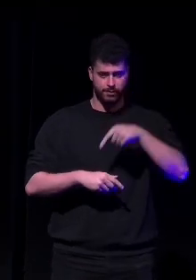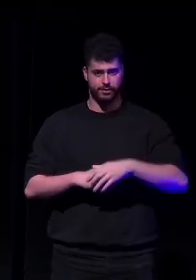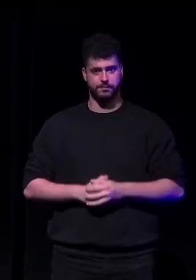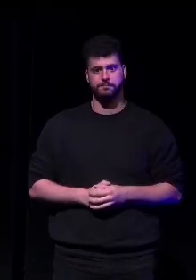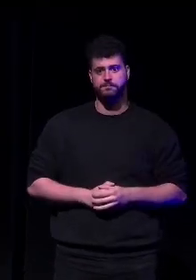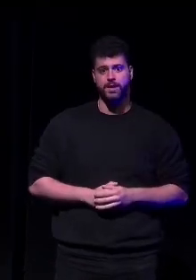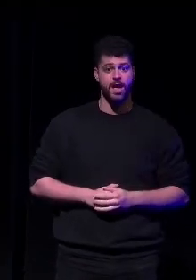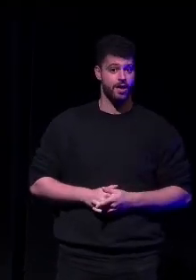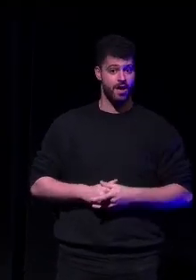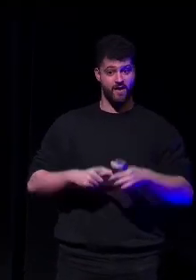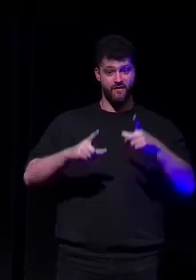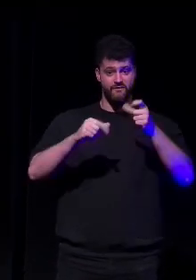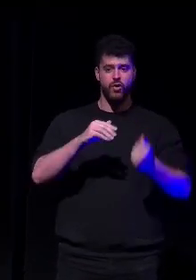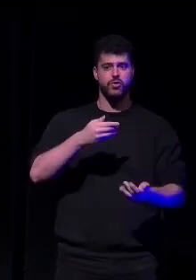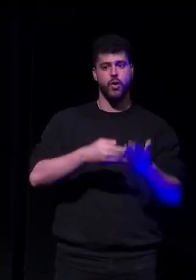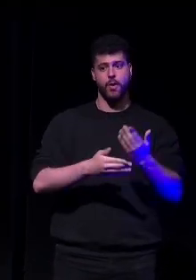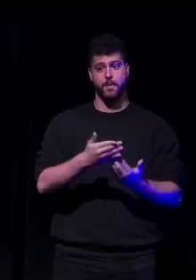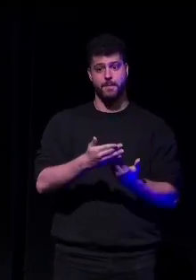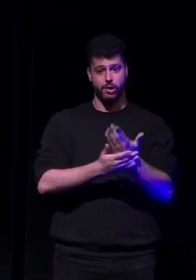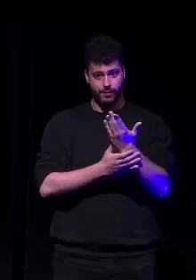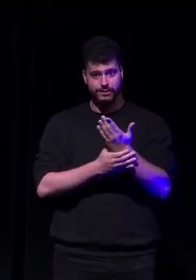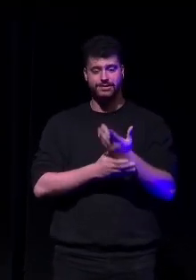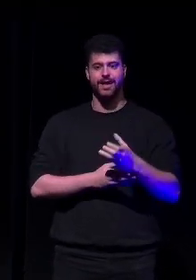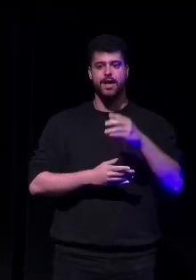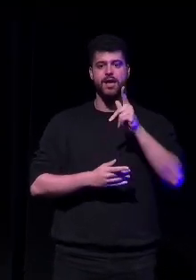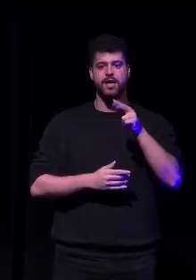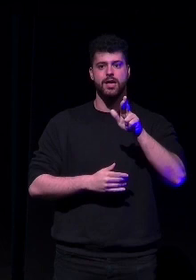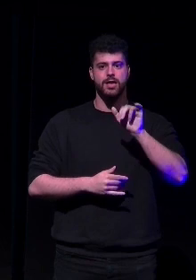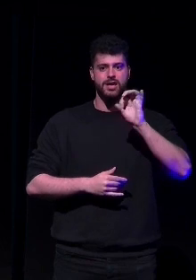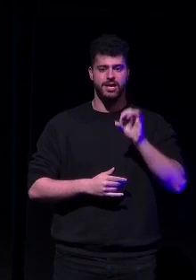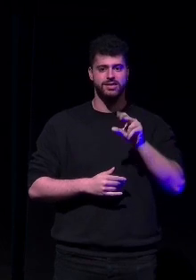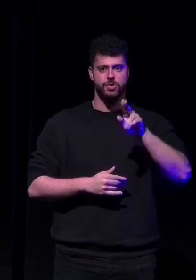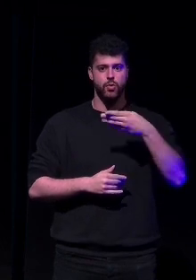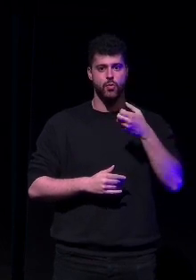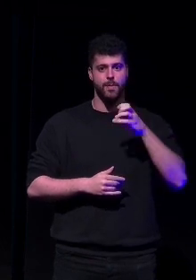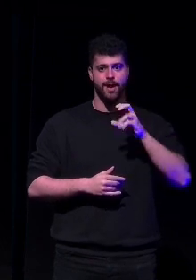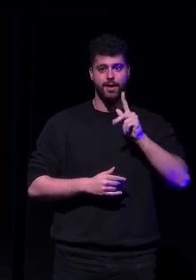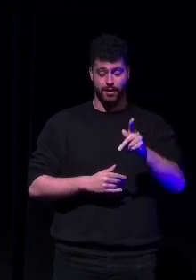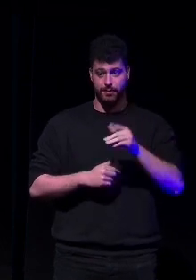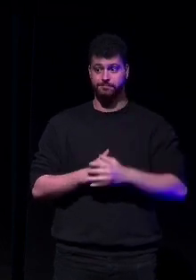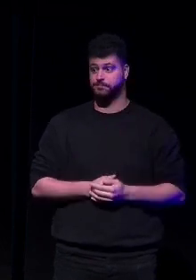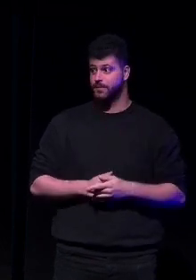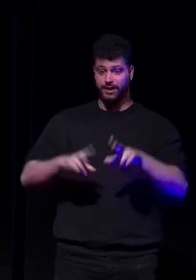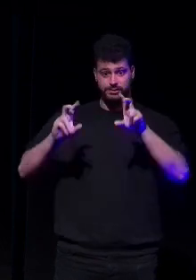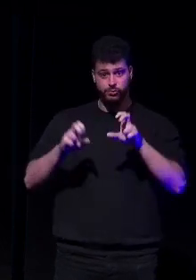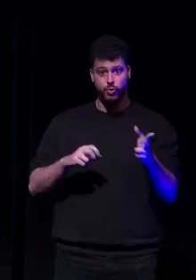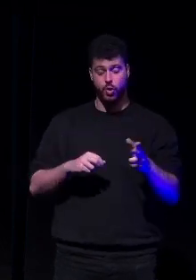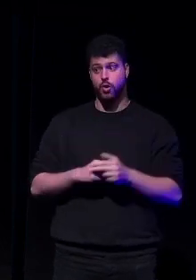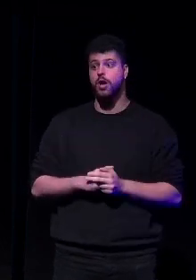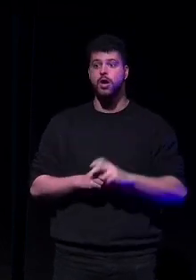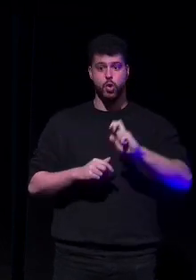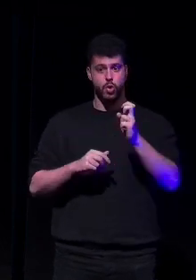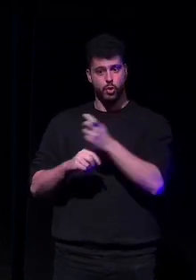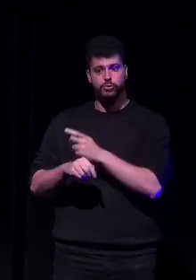És per la fotoperiodista Cris Ubach, que ha publicat a la revista Viajar el reportatge La Otra Costa Brava. Podran veure darrere meu